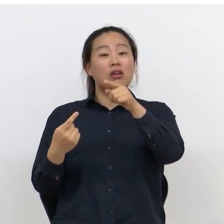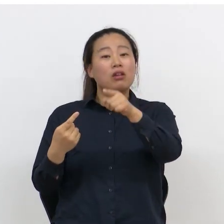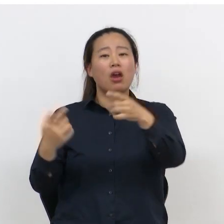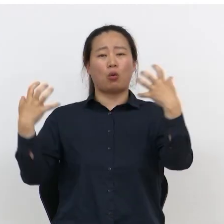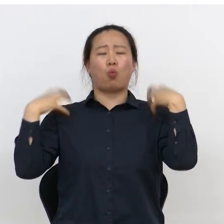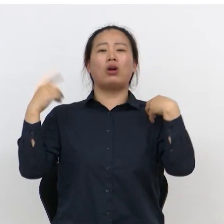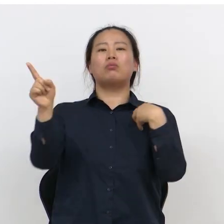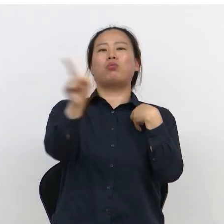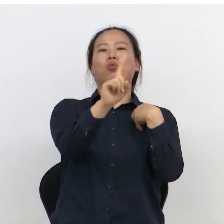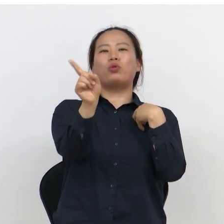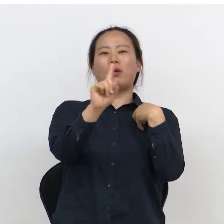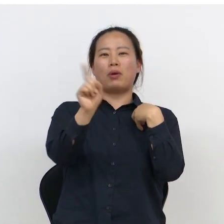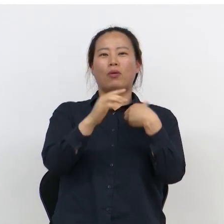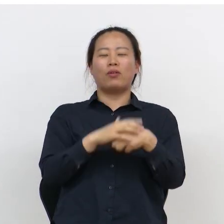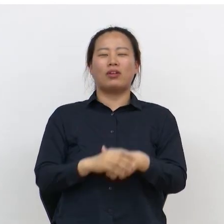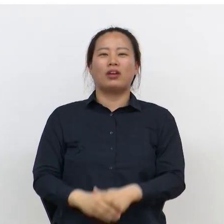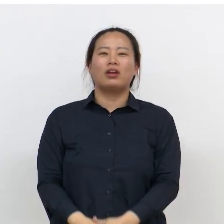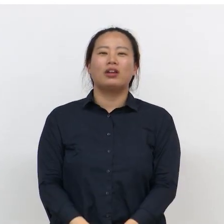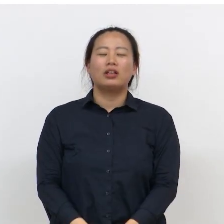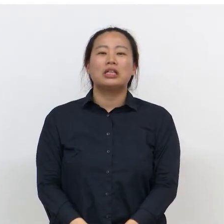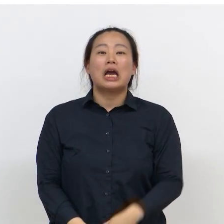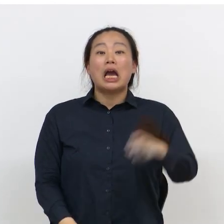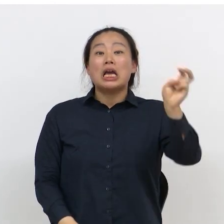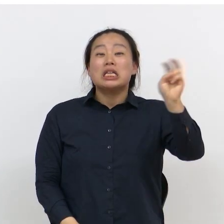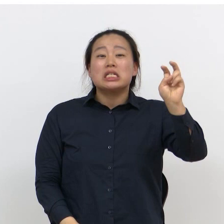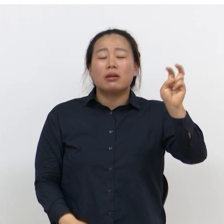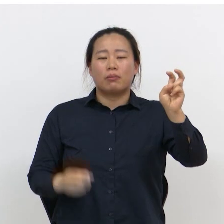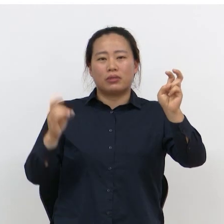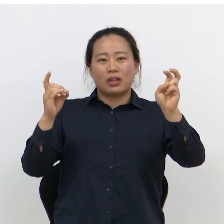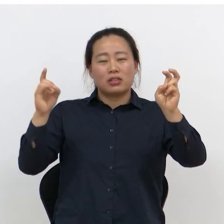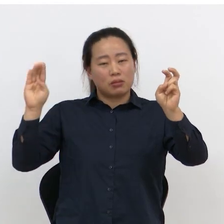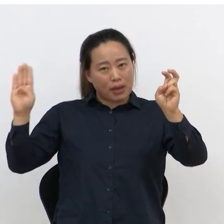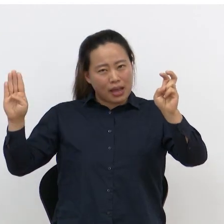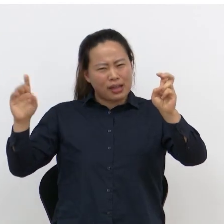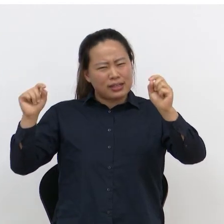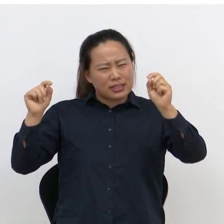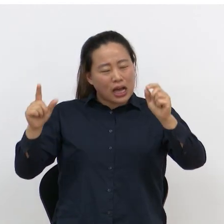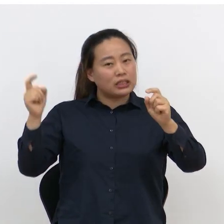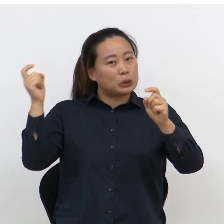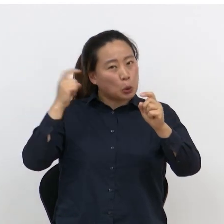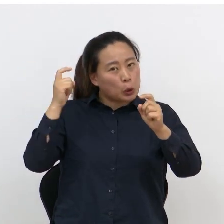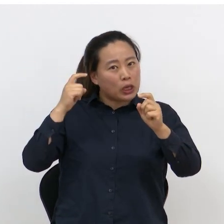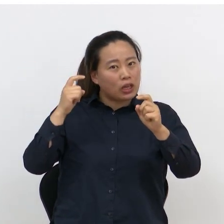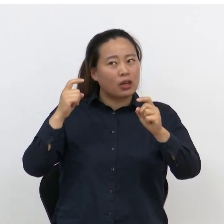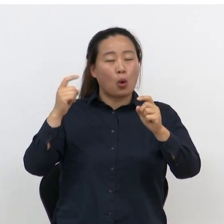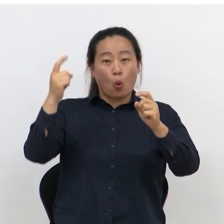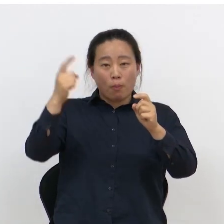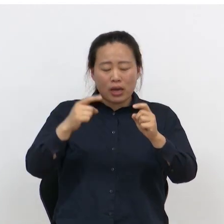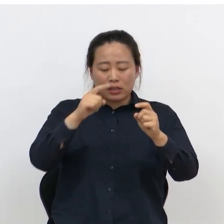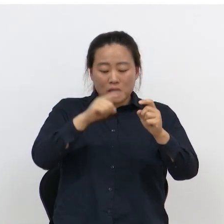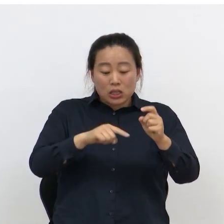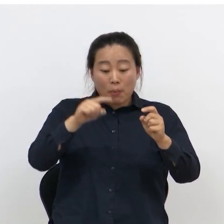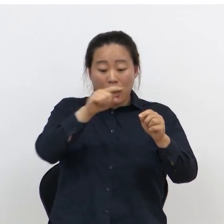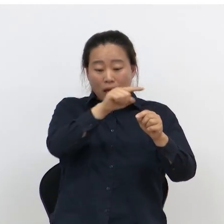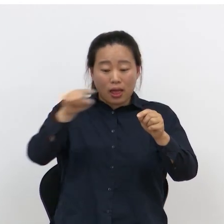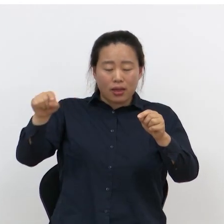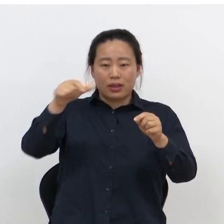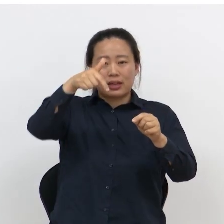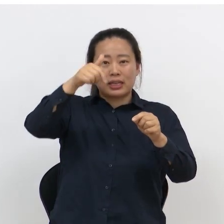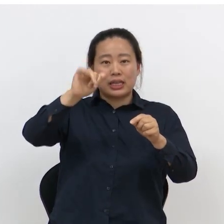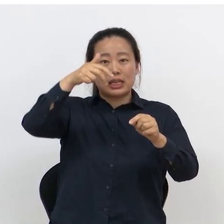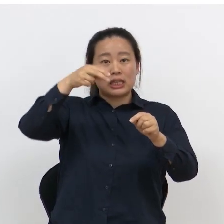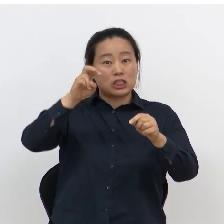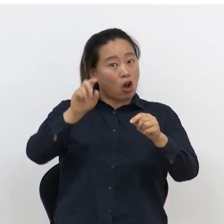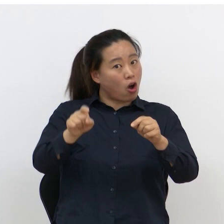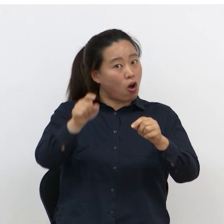하는 애들이냐면 20dB 작은 소리가 들어와요. 기저막이 조금만 움직입니다. 살짝만 움직여도 얘들은